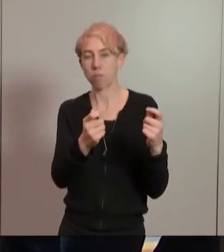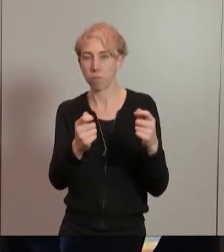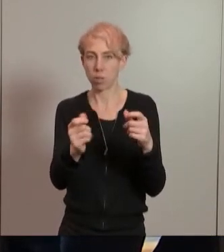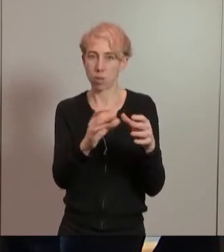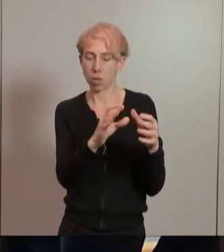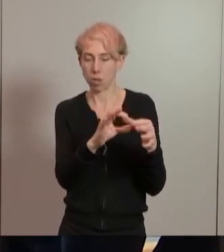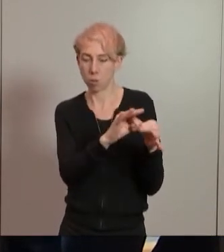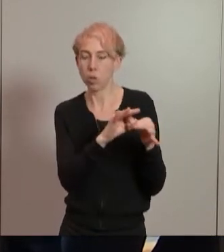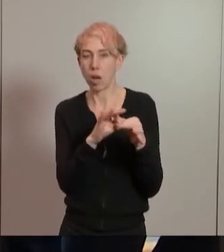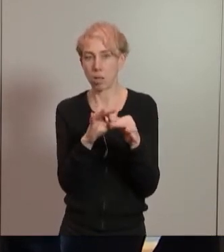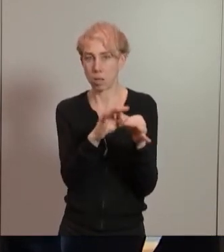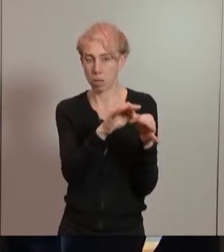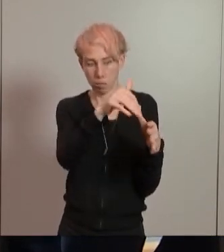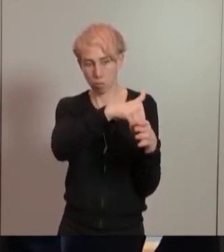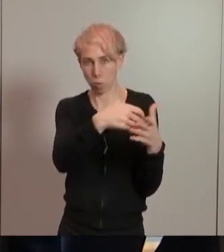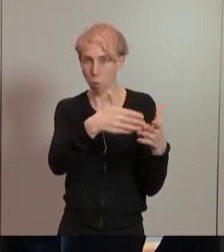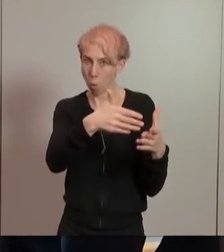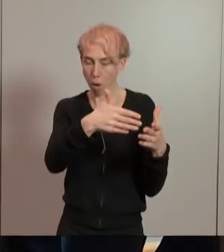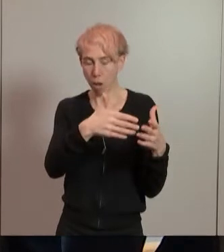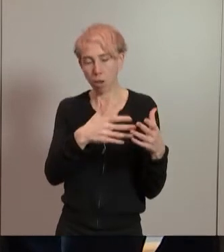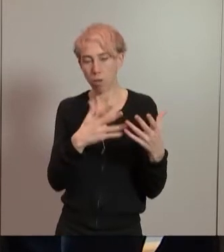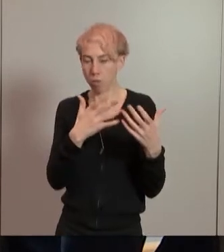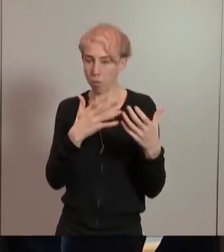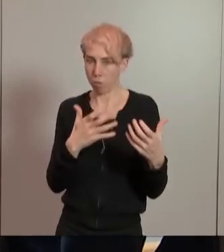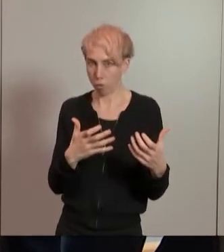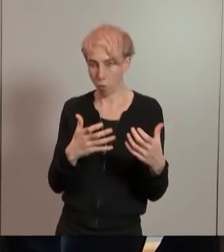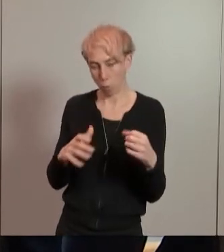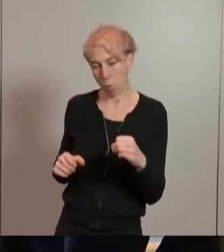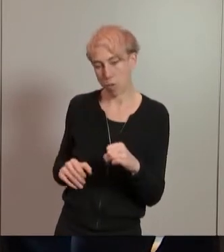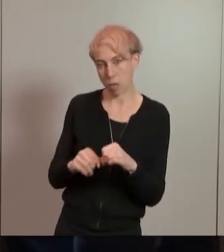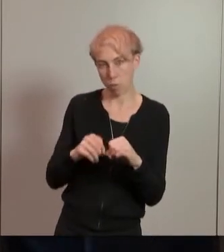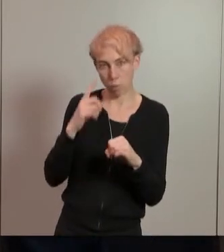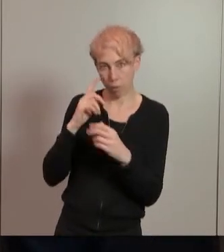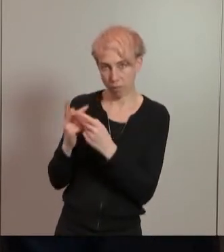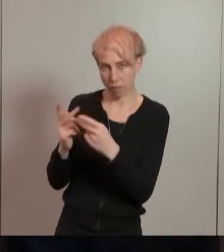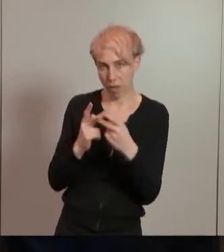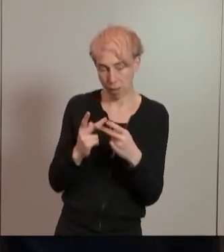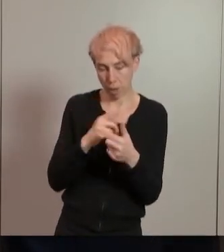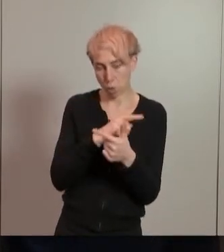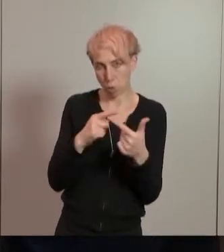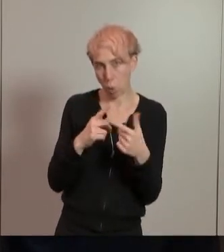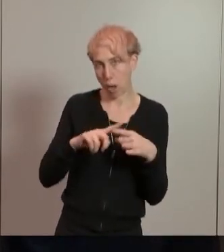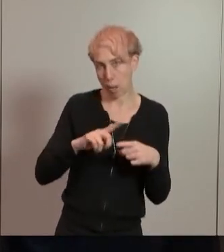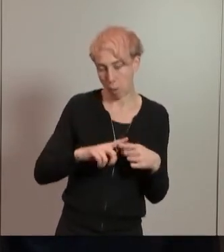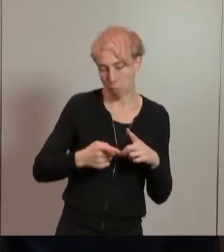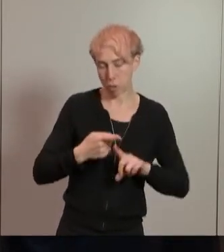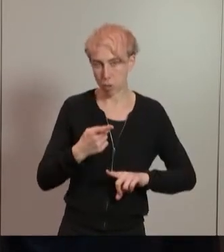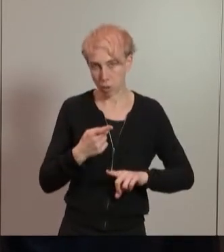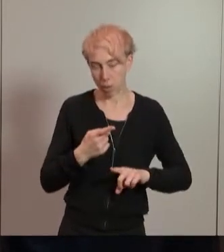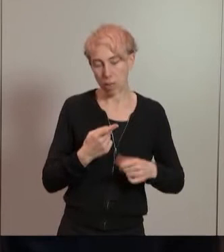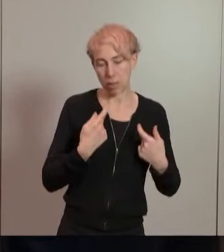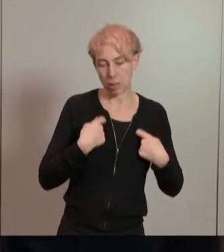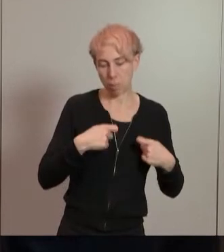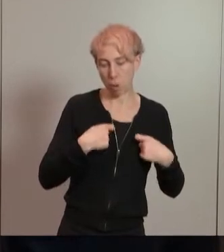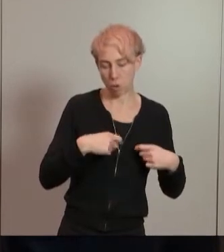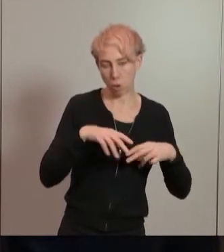qui prévoit notamment une révision des attributions de compensation des communes pour tenir compte de 2 éléments. La valorisation des dépenses d'entretien